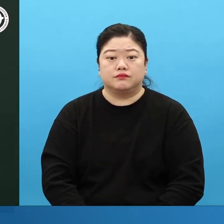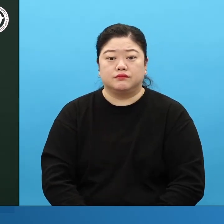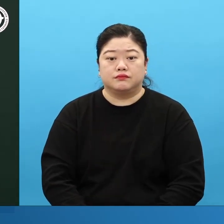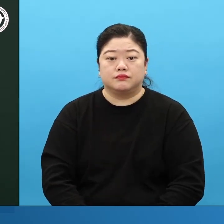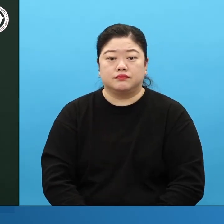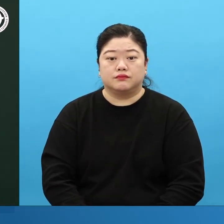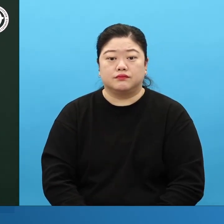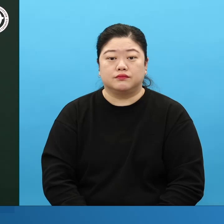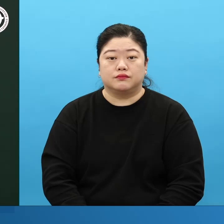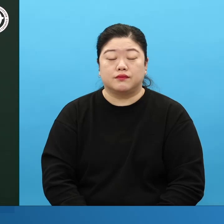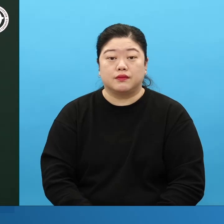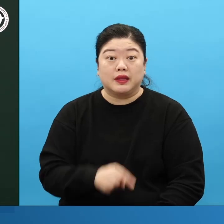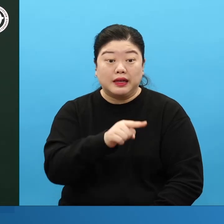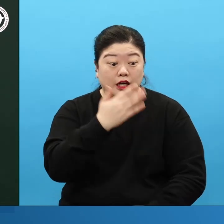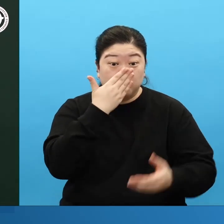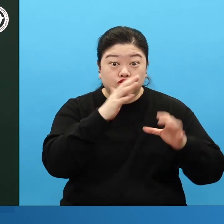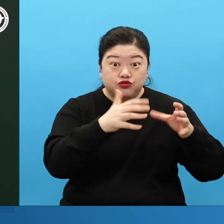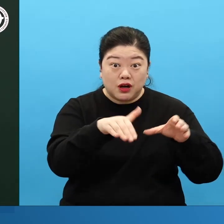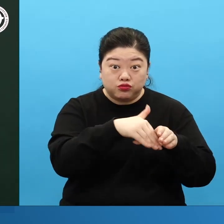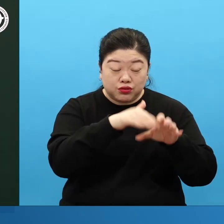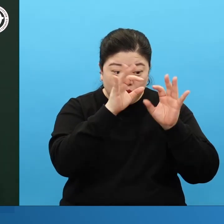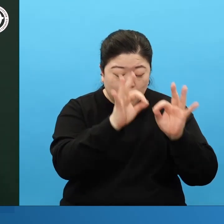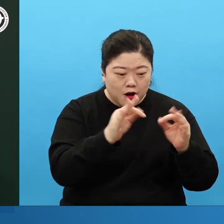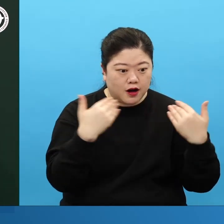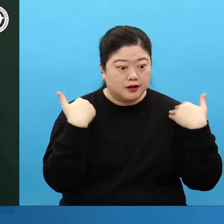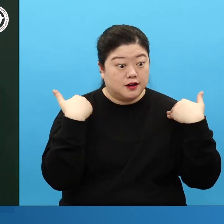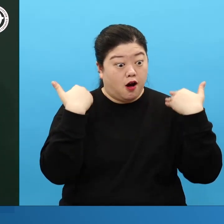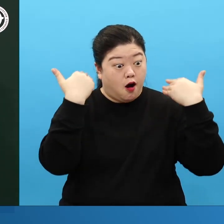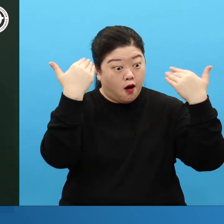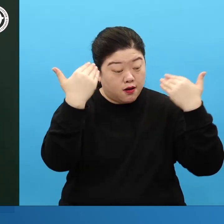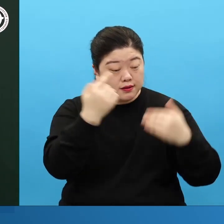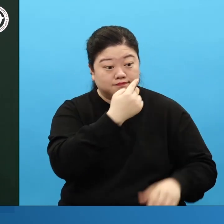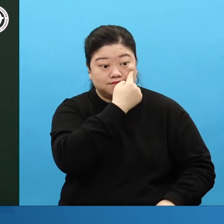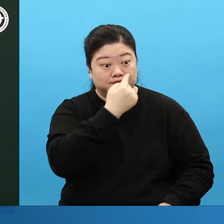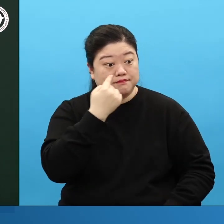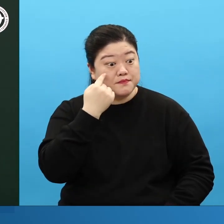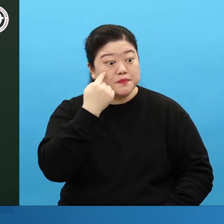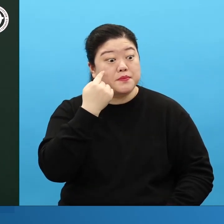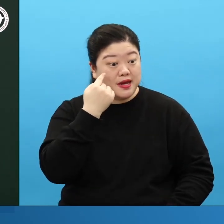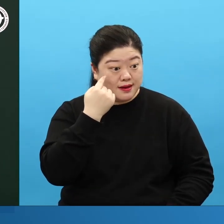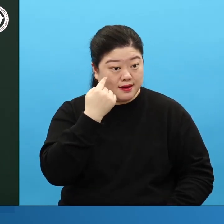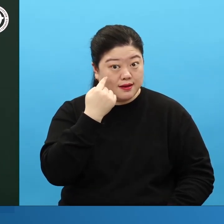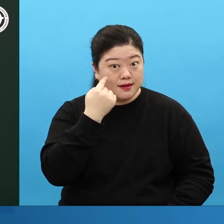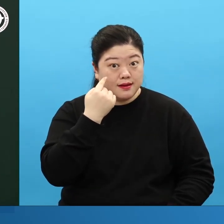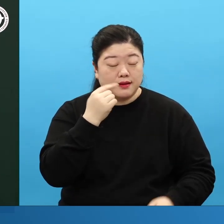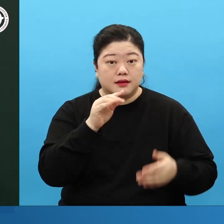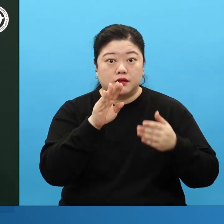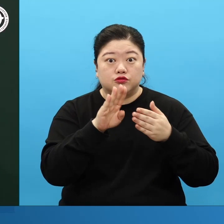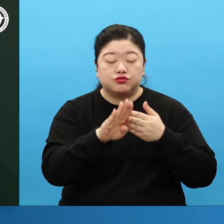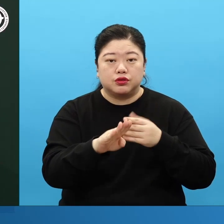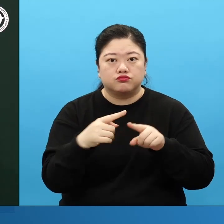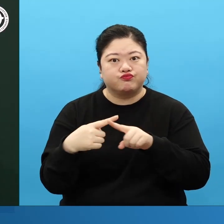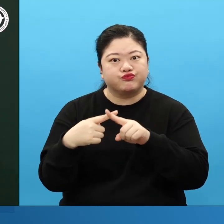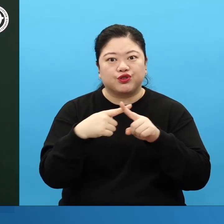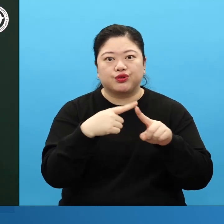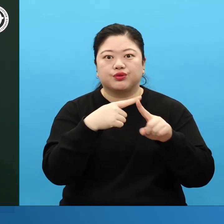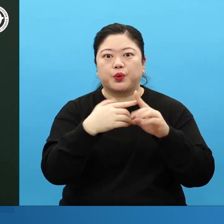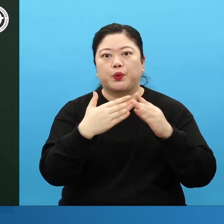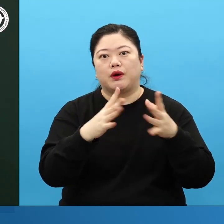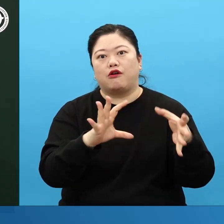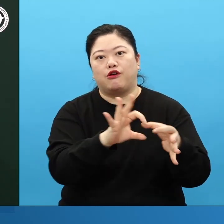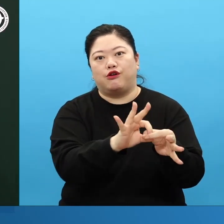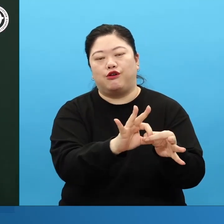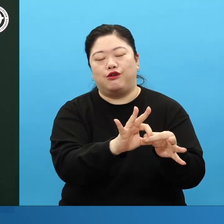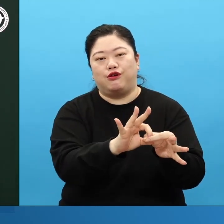하고 나면 회당으로 연결돼요. Los niños no se pueden ir porque después de ser la ceremonia de la mayoría de edad se conectan con las sinagogas también. 그걸로 끝나는 거 아닙니다. No